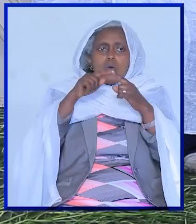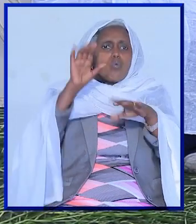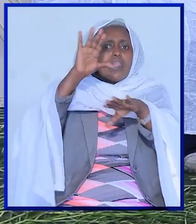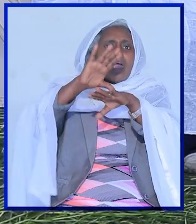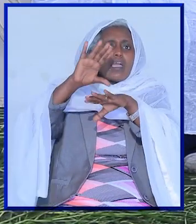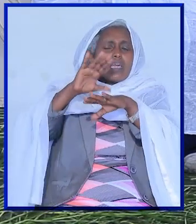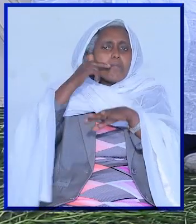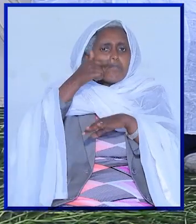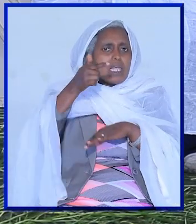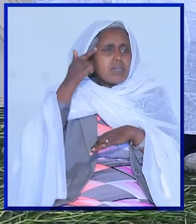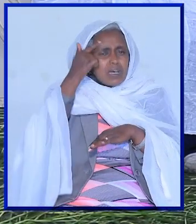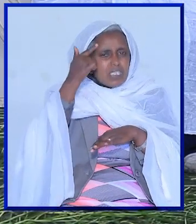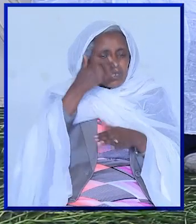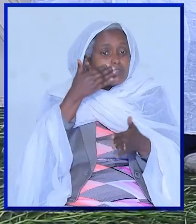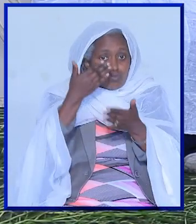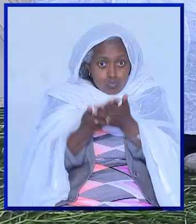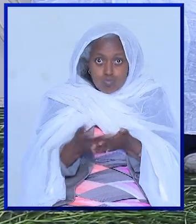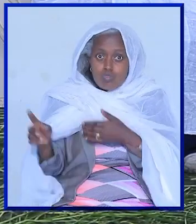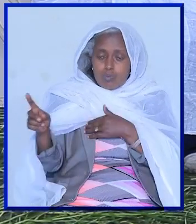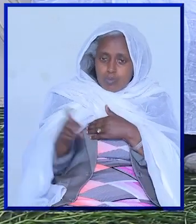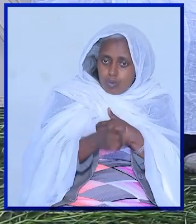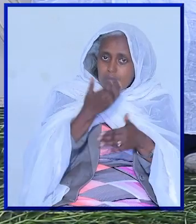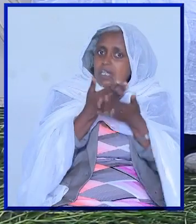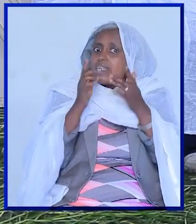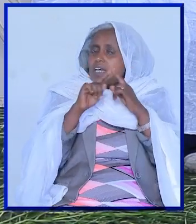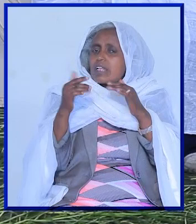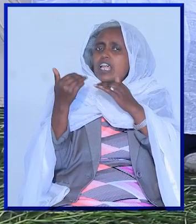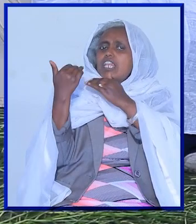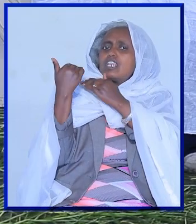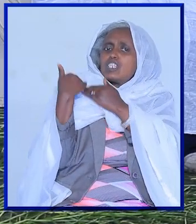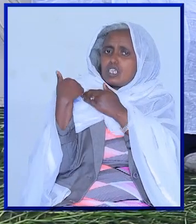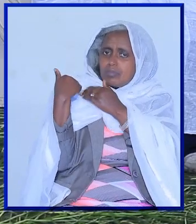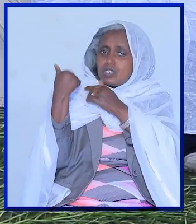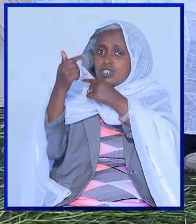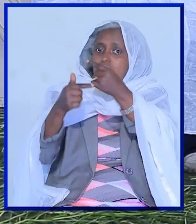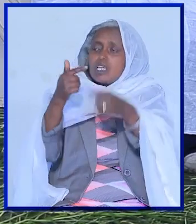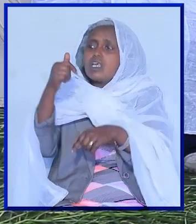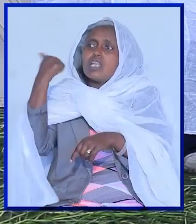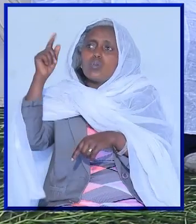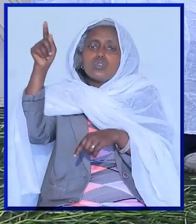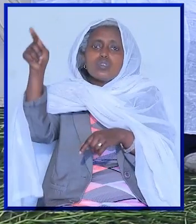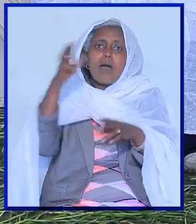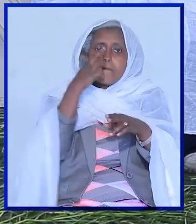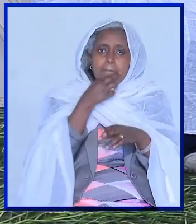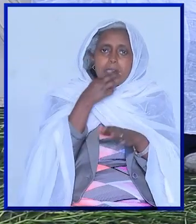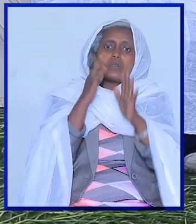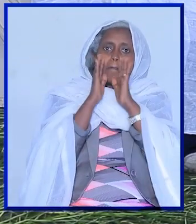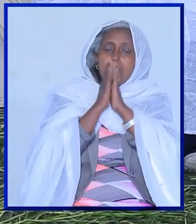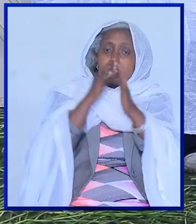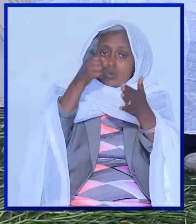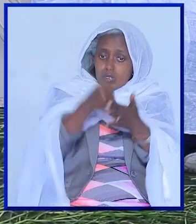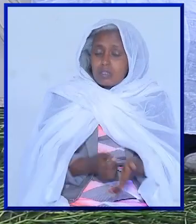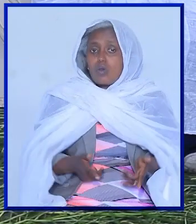ገዳም ብለን ማሰባችን ጥሩ ቢሆንም፣ ነገር ግን እንደዚህ ከነሸክማችን ሄደን ሌሎች እዛ በጾም በጸሎት